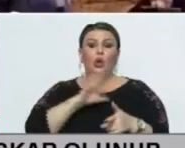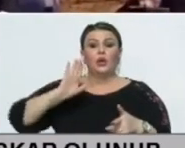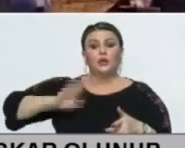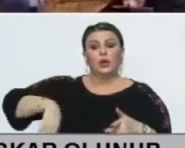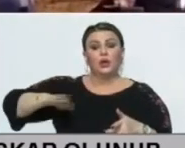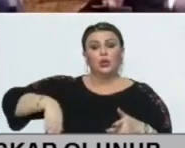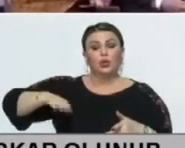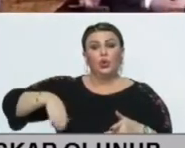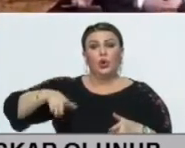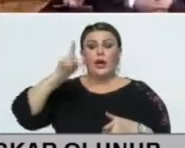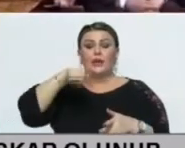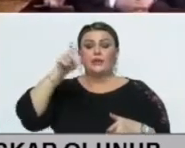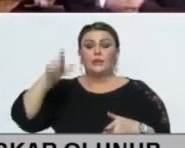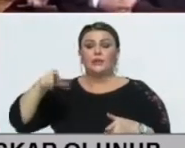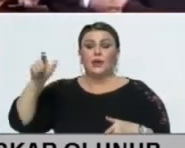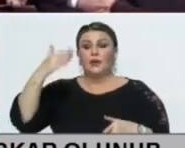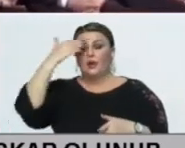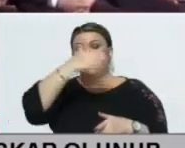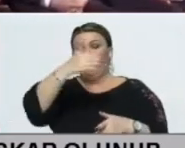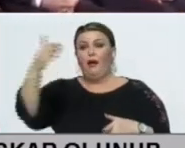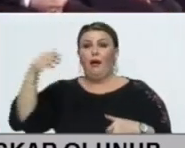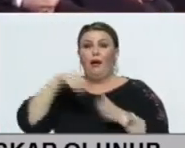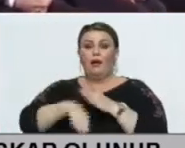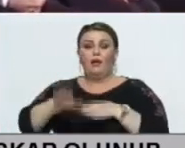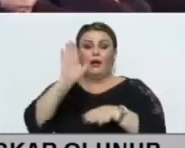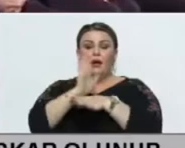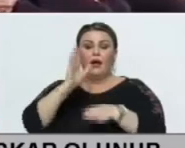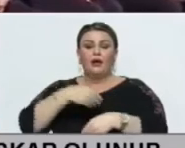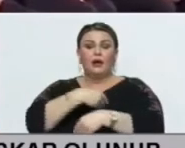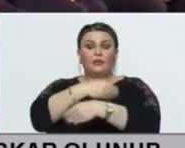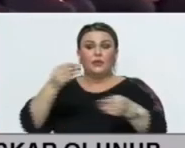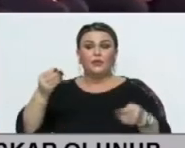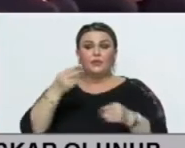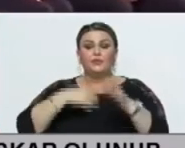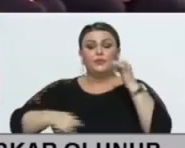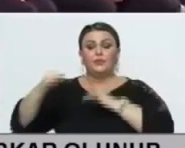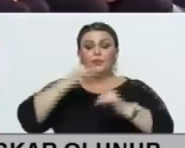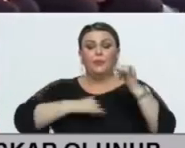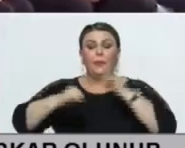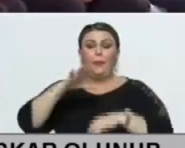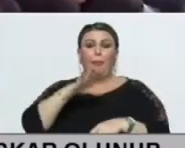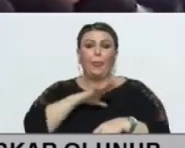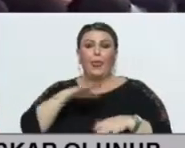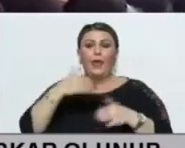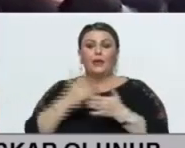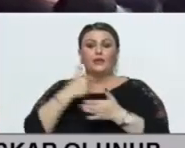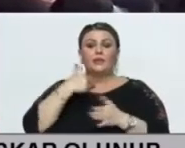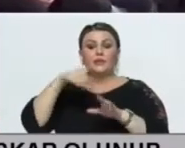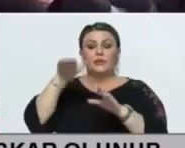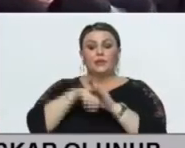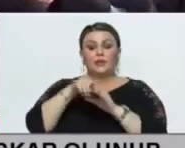da insanların, yəni xalqın qərar verilməsi üçün müzakirəyə çıxarılacaq, yəni səs